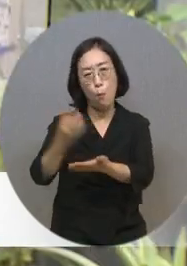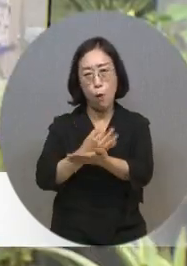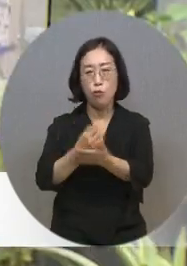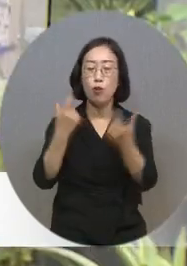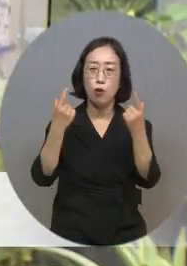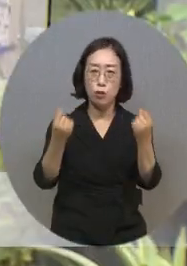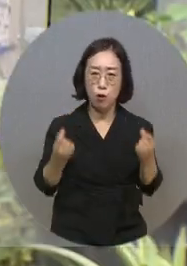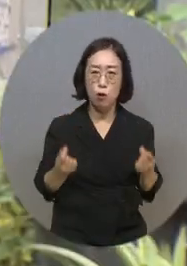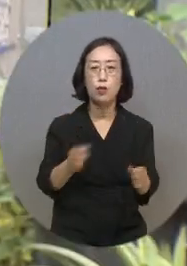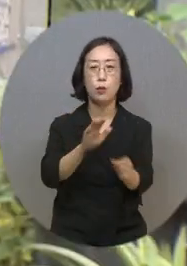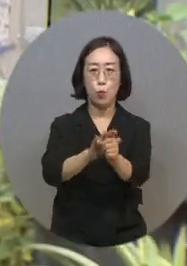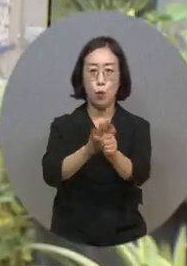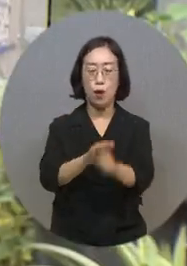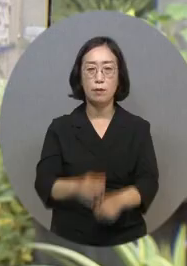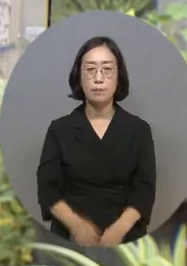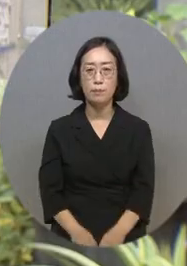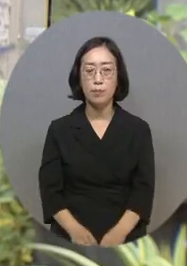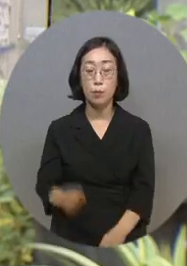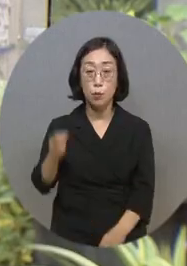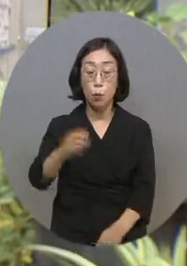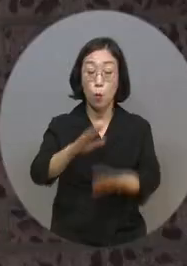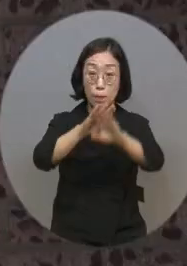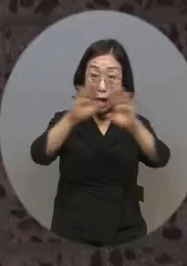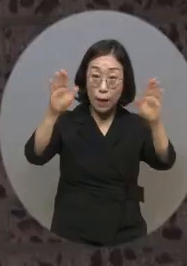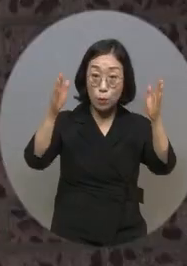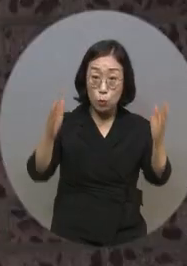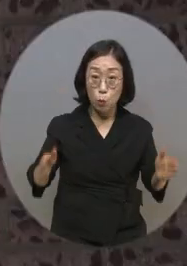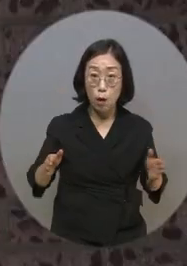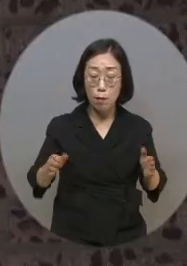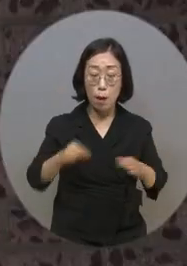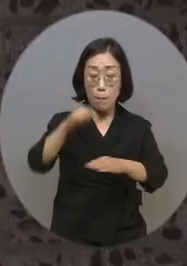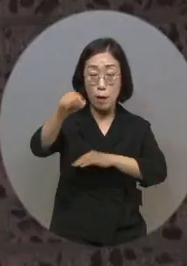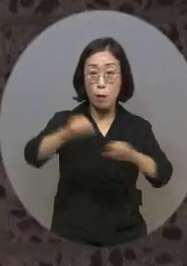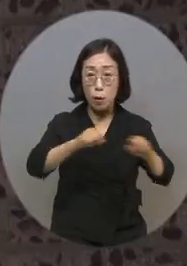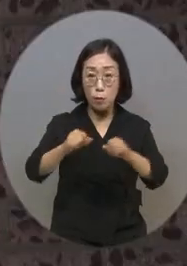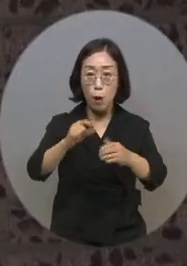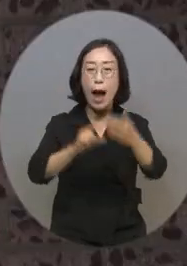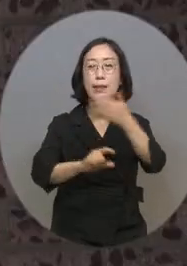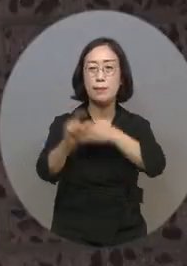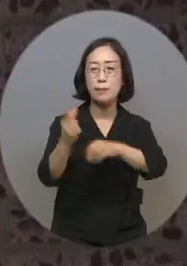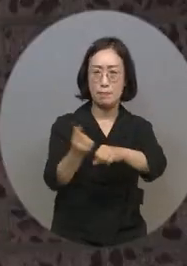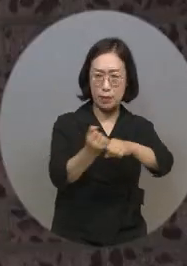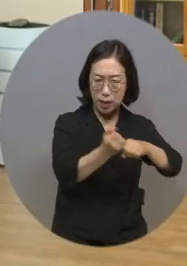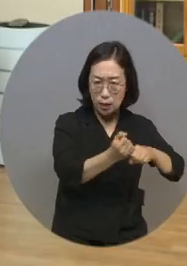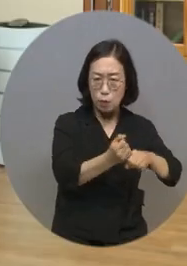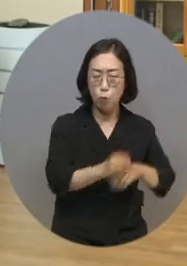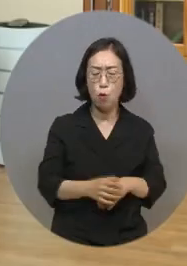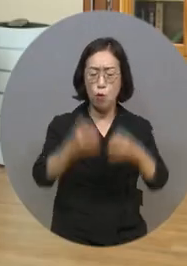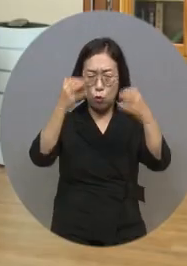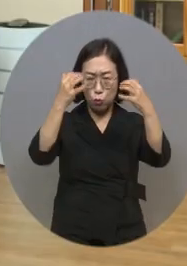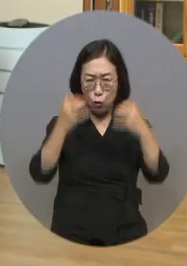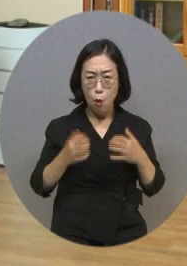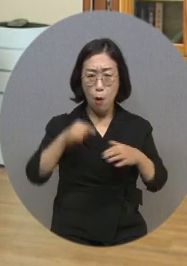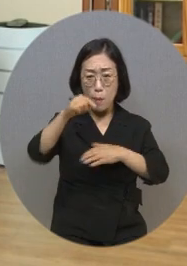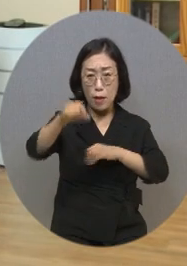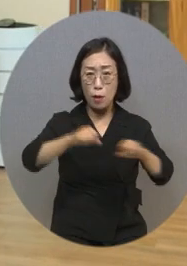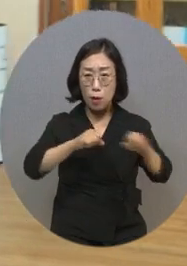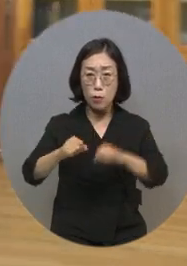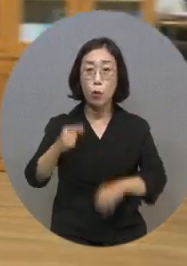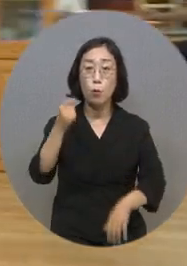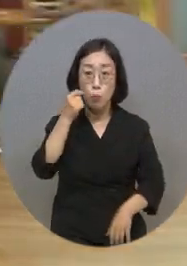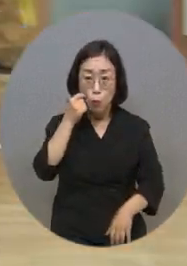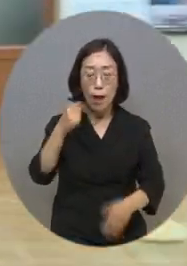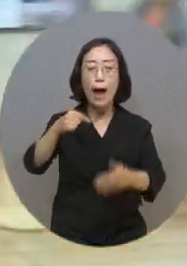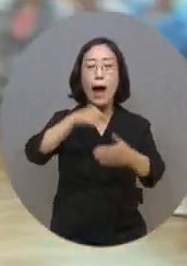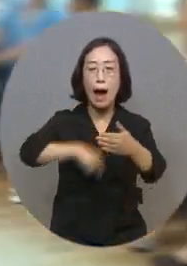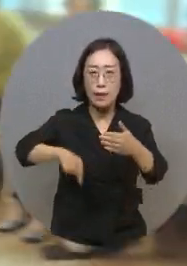해야 합니다. 또한 낮 시간대 실외 활동을 오전으로 조정하고 폭염으로 실외 활동이 어려울 경우에는